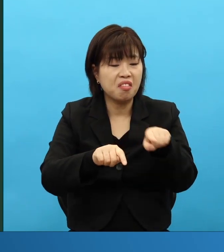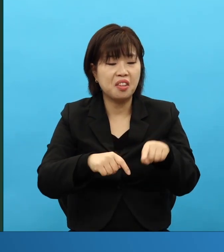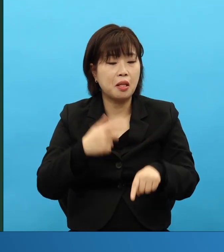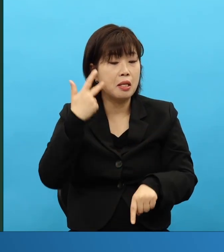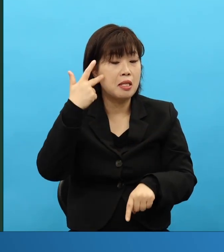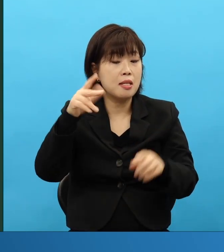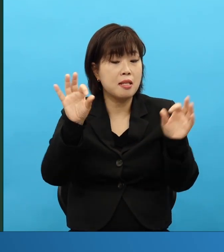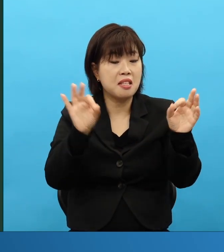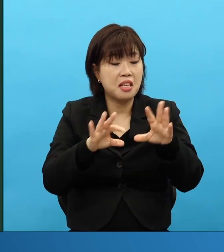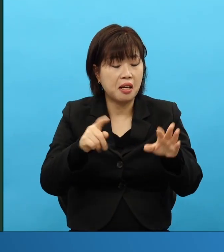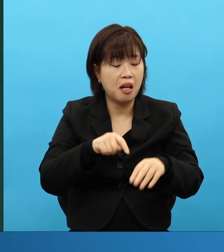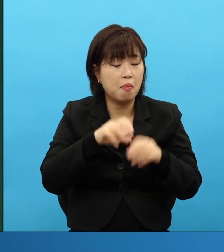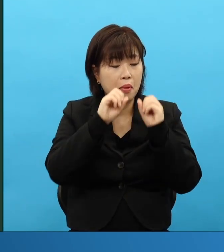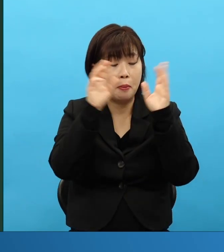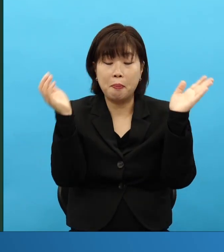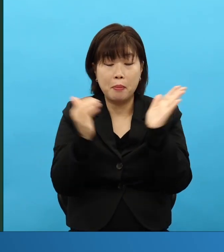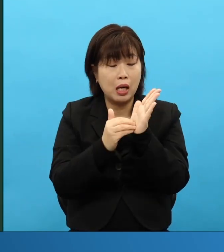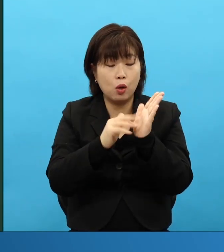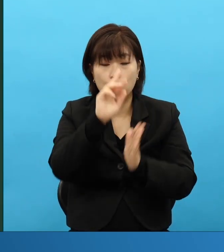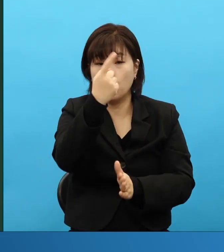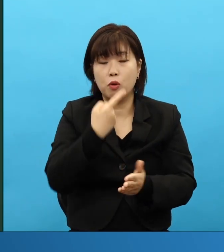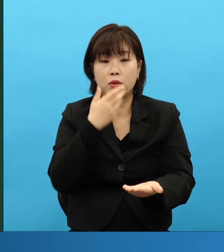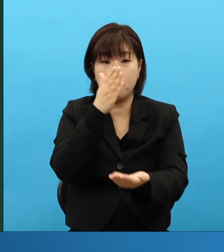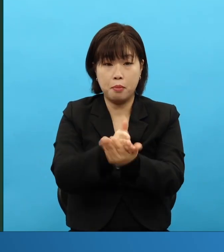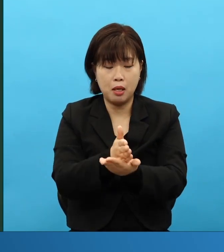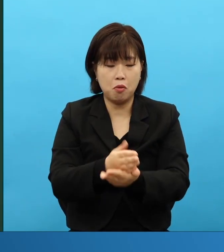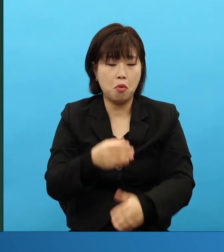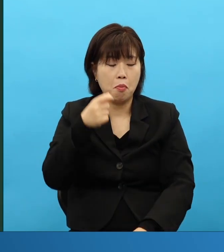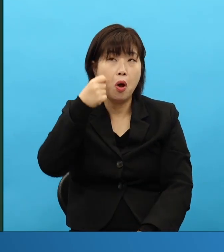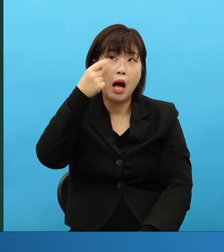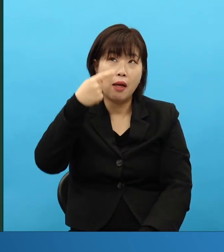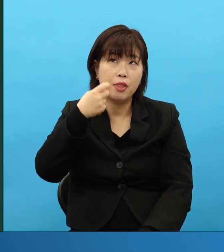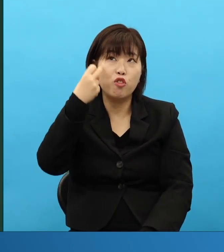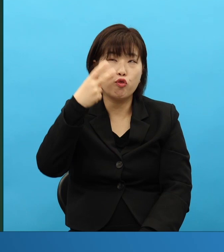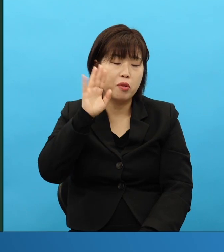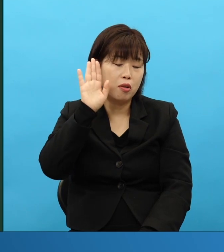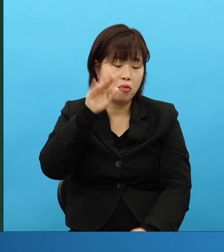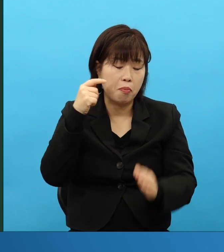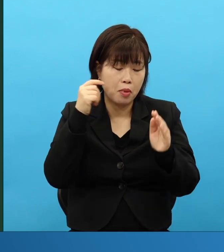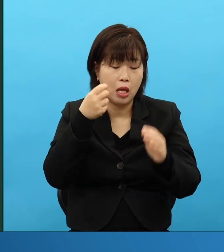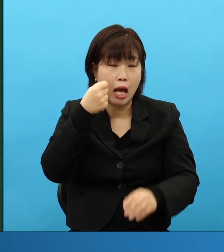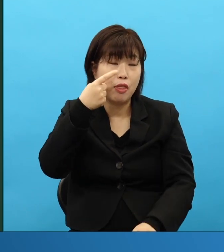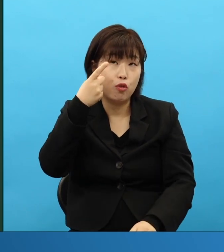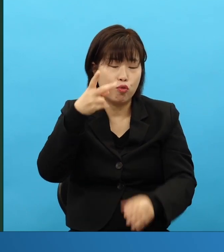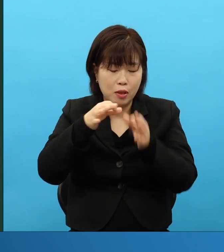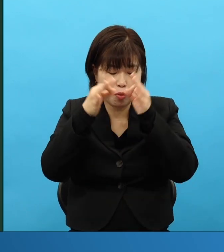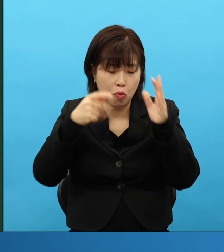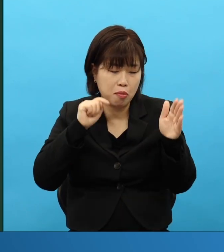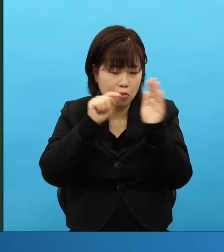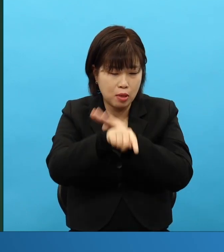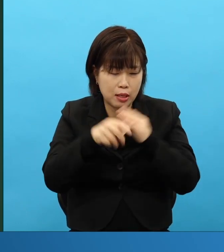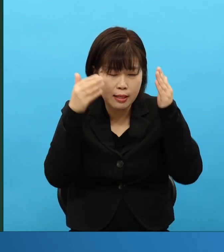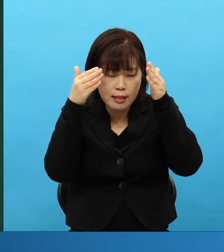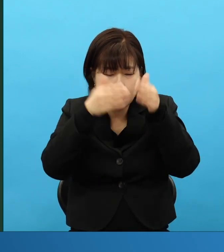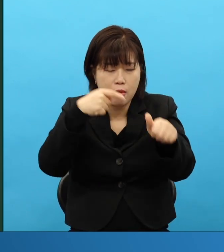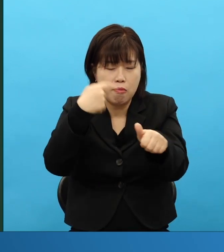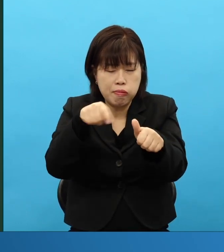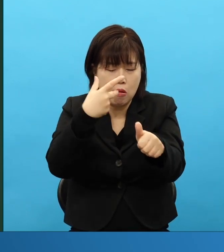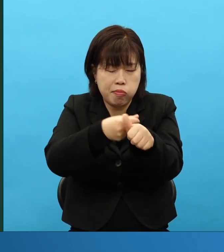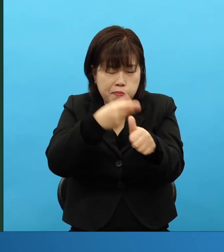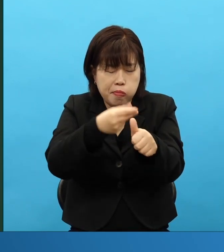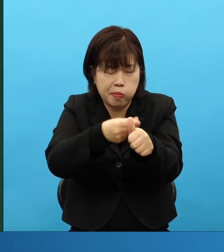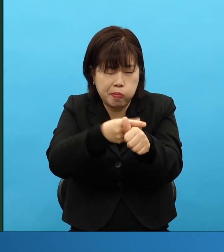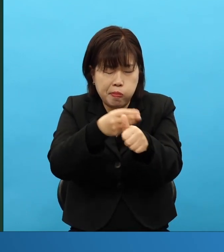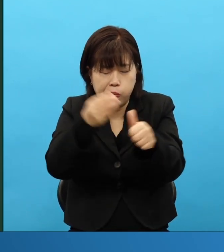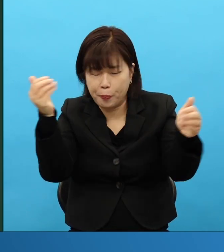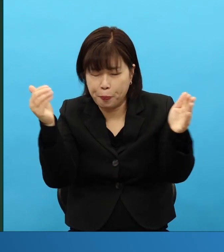but if possible, get permission from your church and going there for about a month and really concentrating on 이제 this. 필요하다면 적응되면 5천 정 속으로 실제 들어가야 돼요. And if needed,